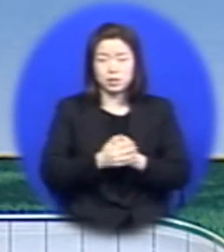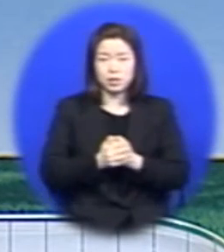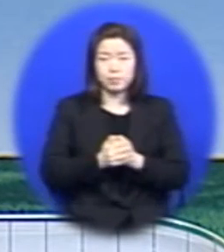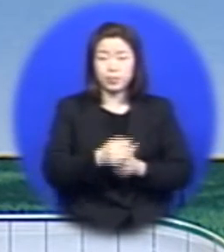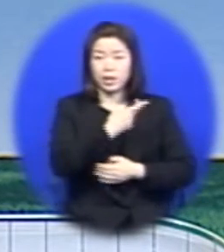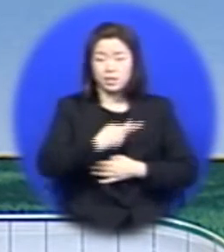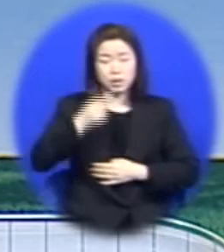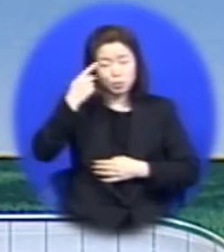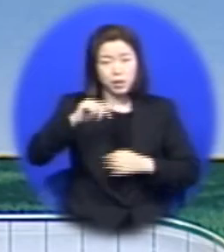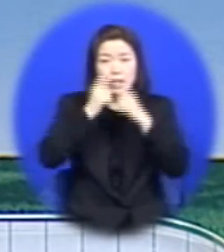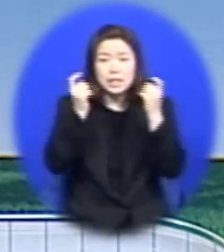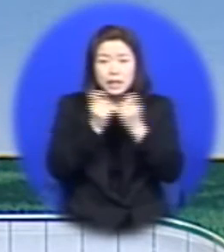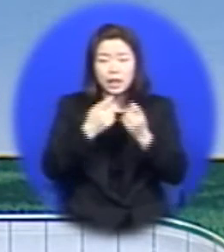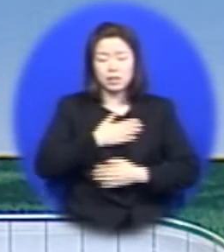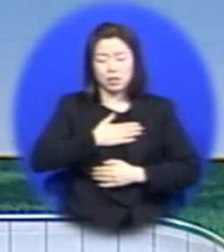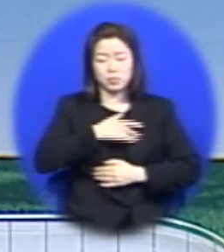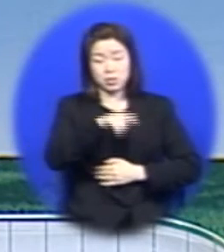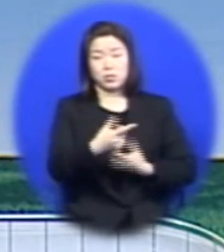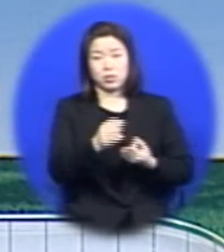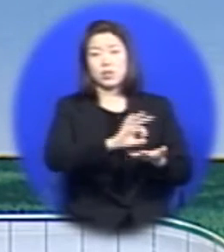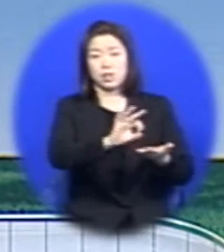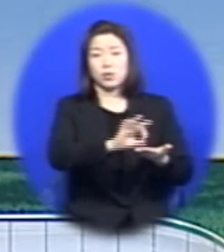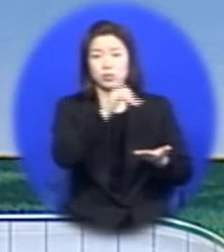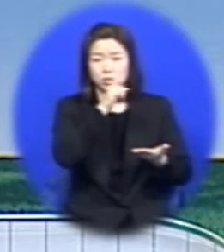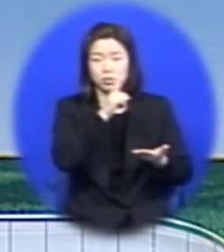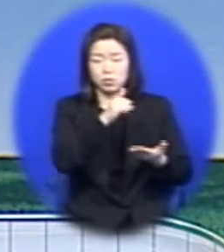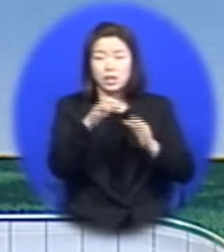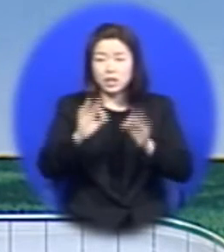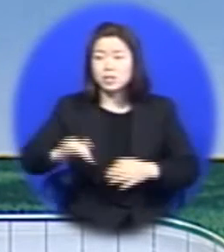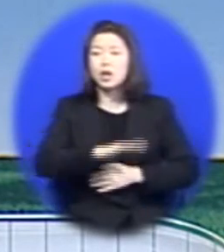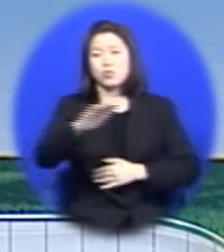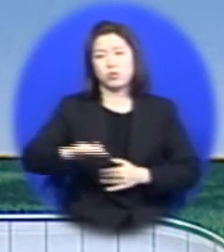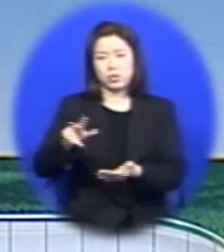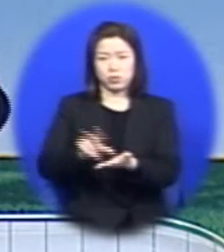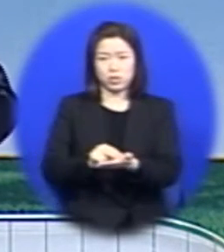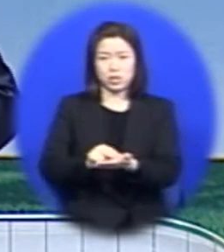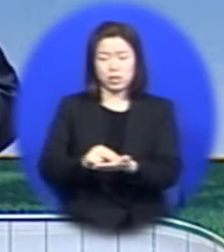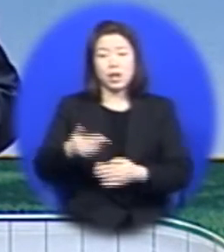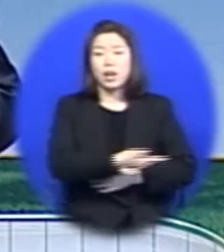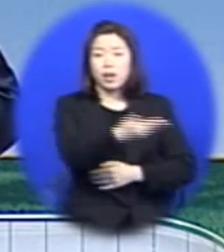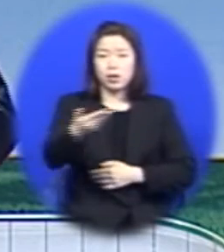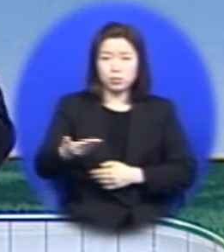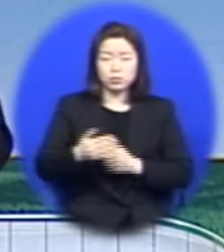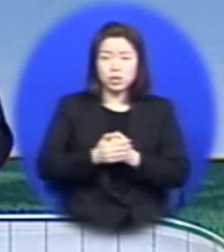바울은 자기의 개인 간증을 그렇게 합니다. 이제 우리들의 문제예요. 여러분, 주님은 우리에게